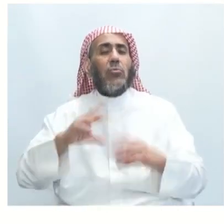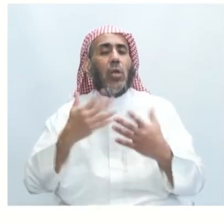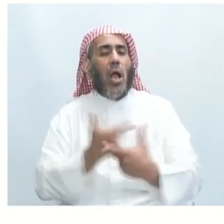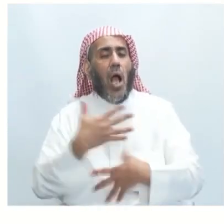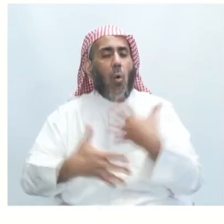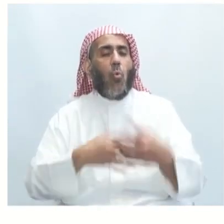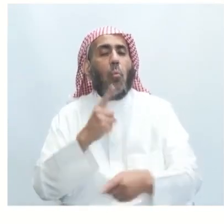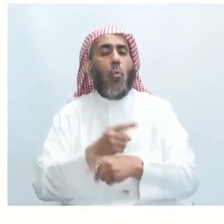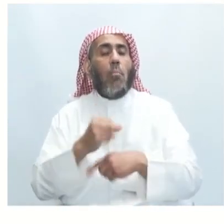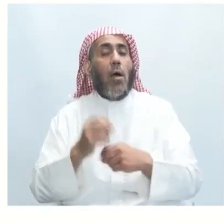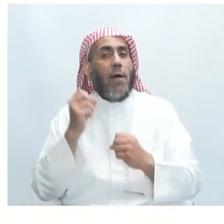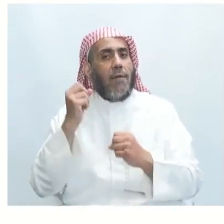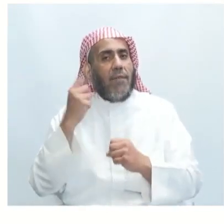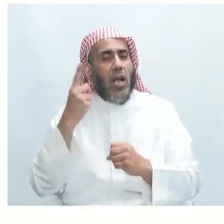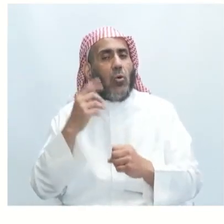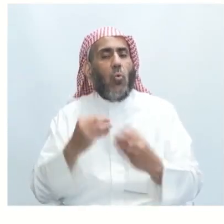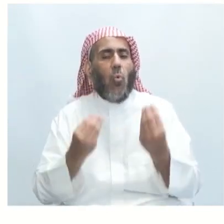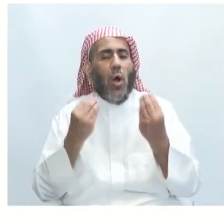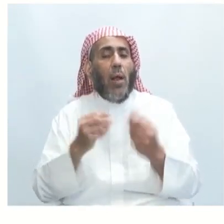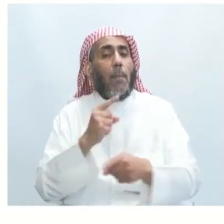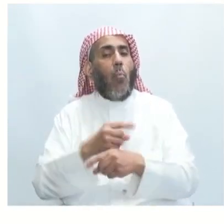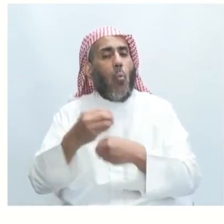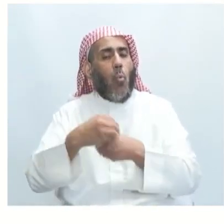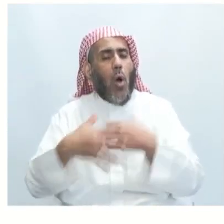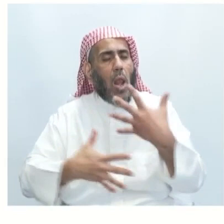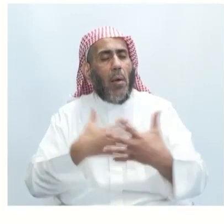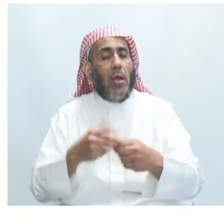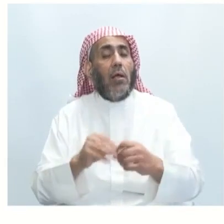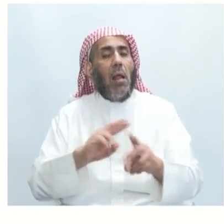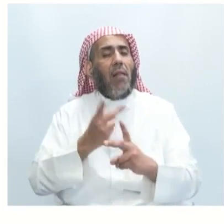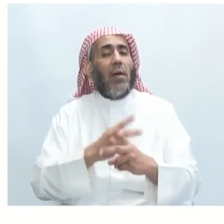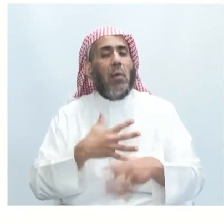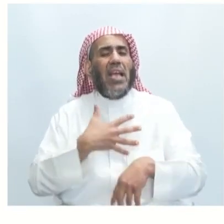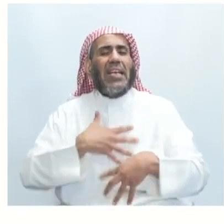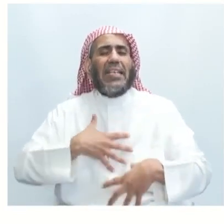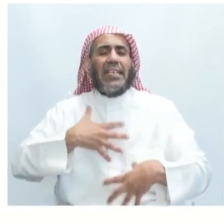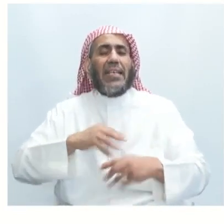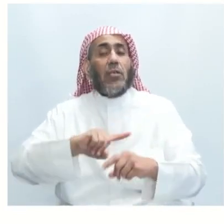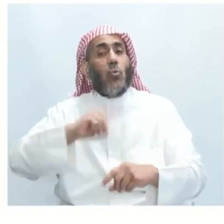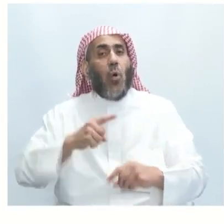والادراك فكروا قليلا ما الفرق بين الاحساس والادراك